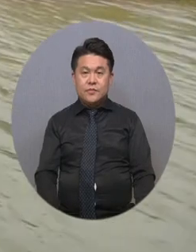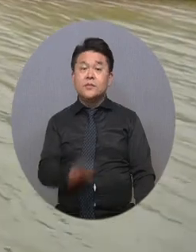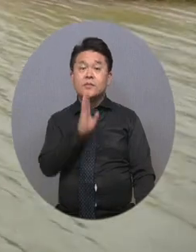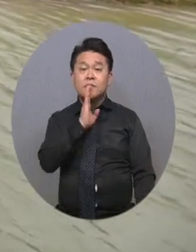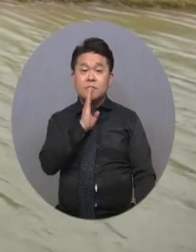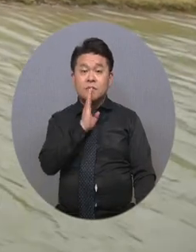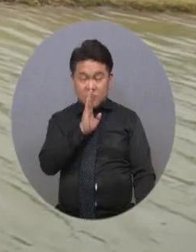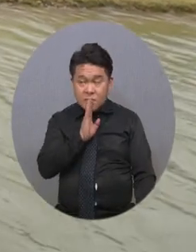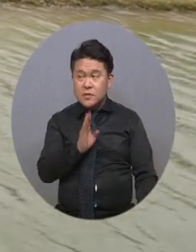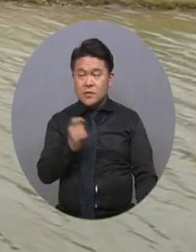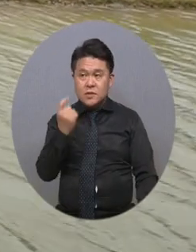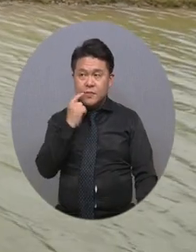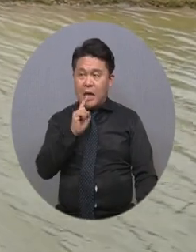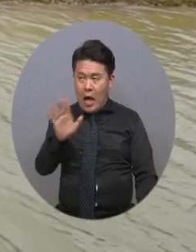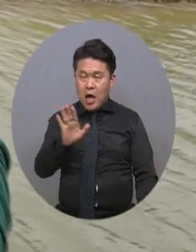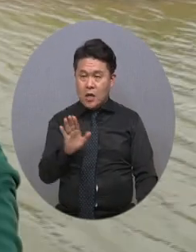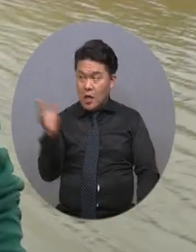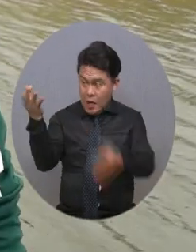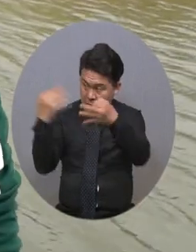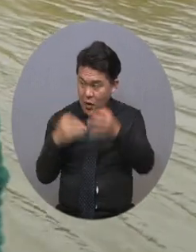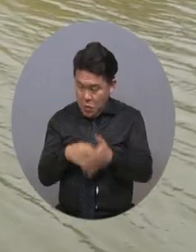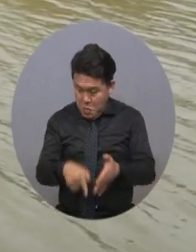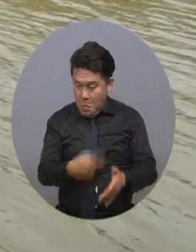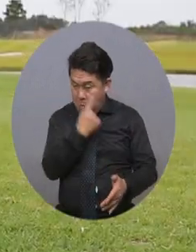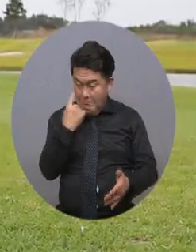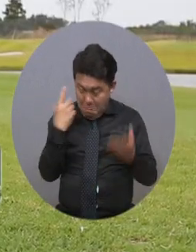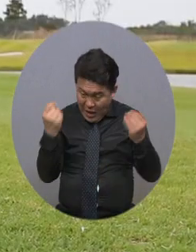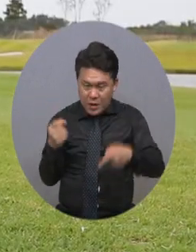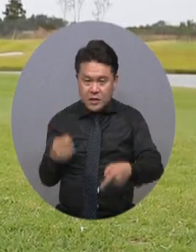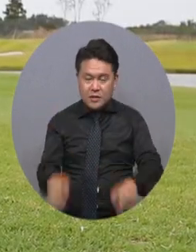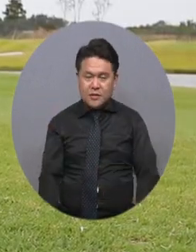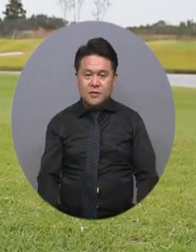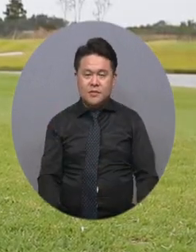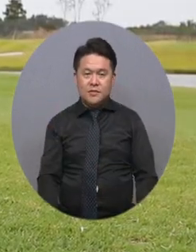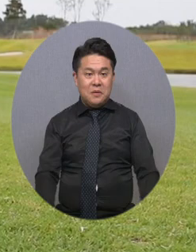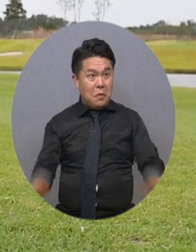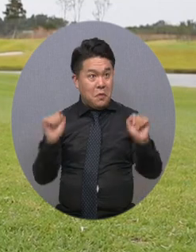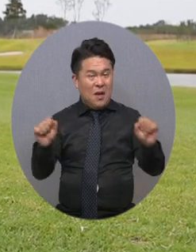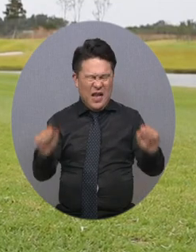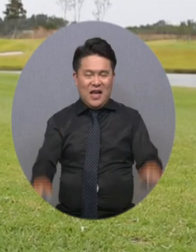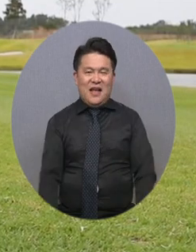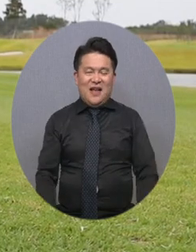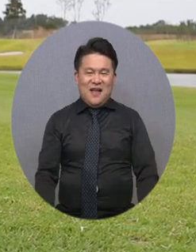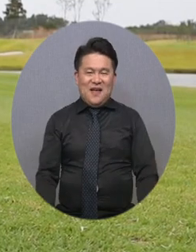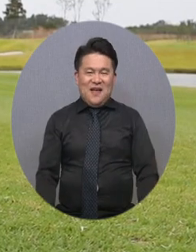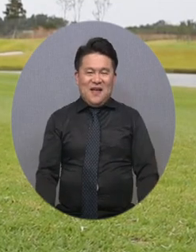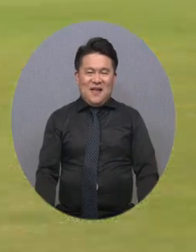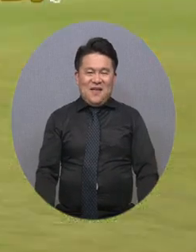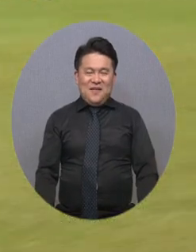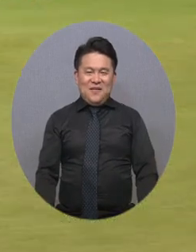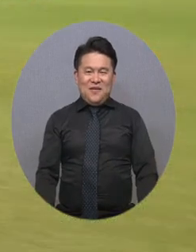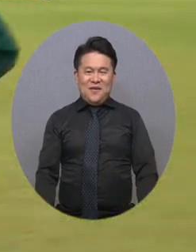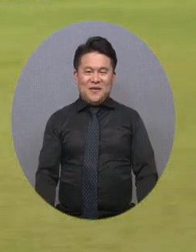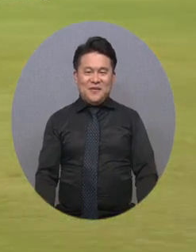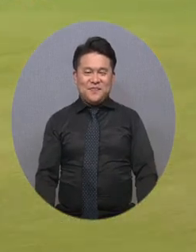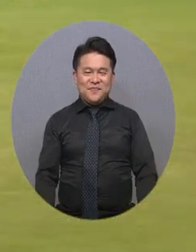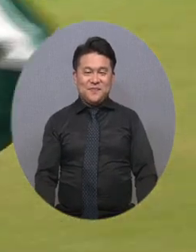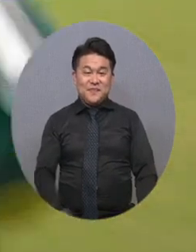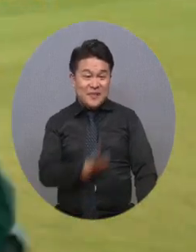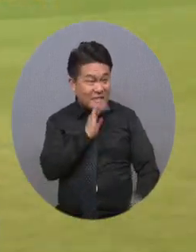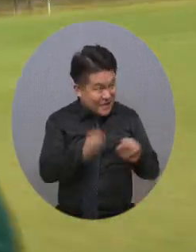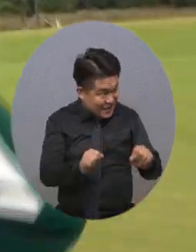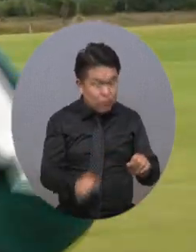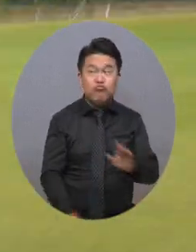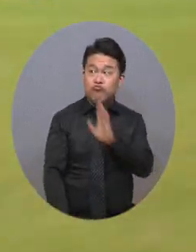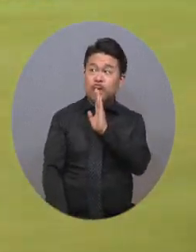진짜로 거짓말 아니고 여기 보셨어 다 살았다고? 어 살았대요 살았대. 살았대요 진짜 살았어요?